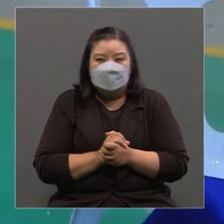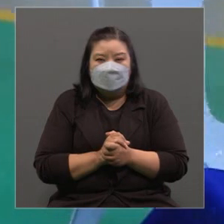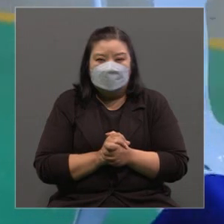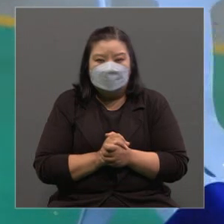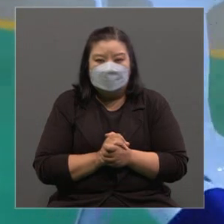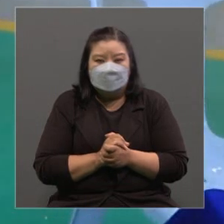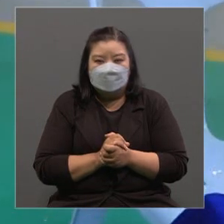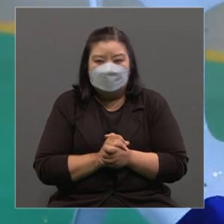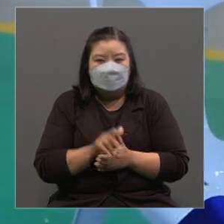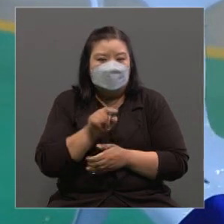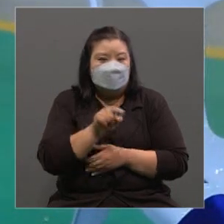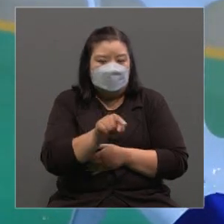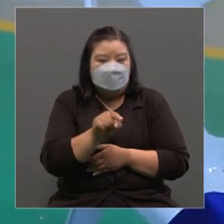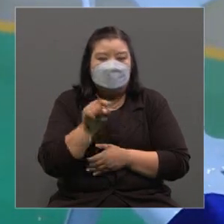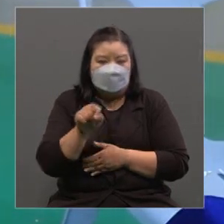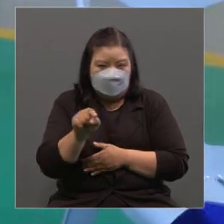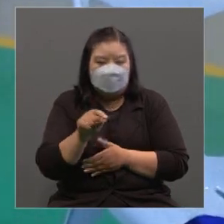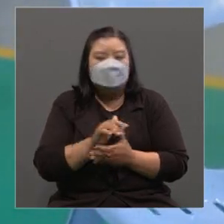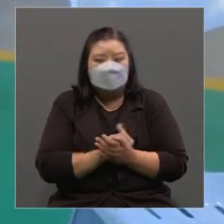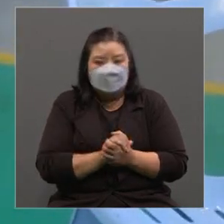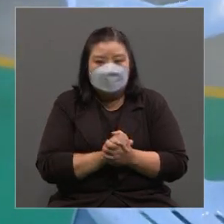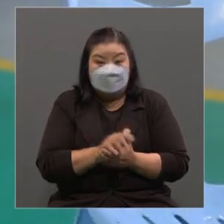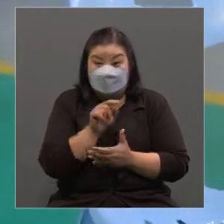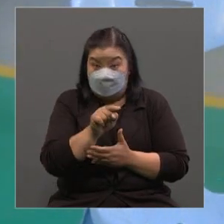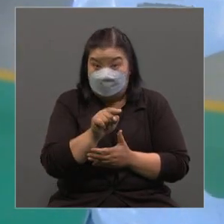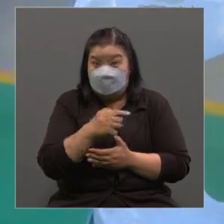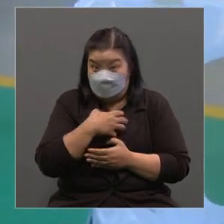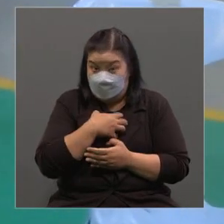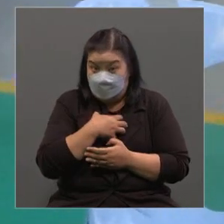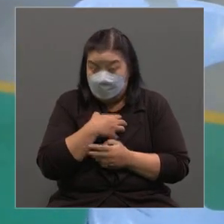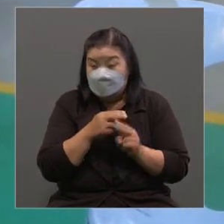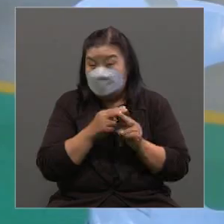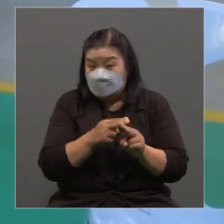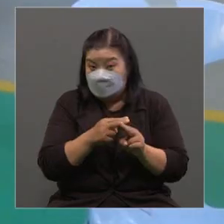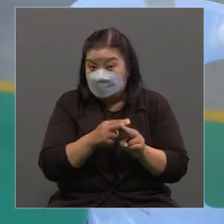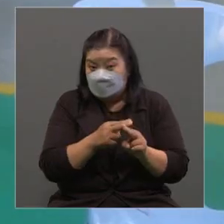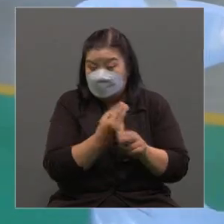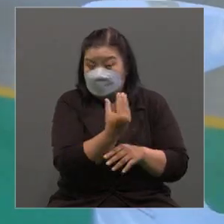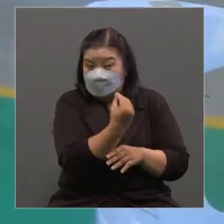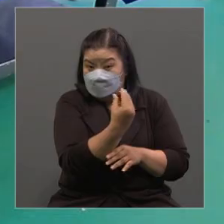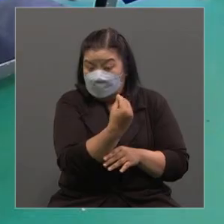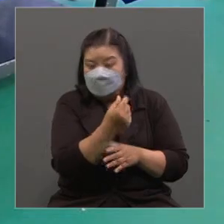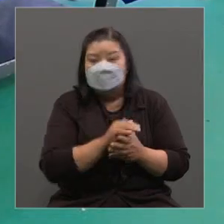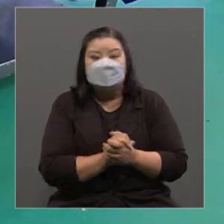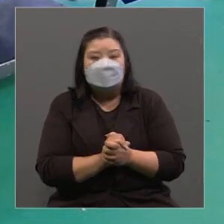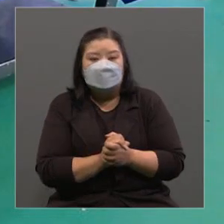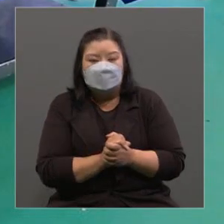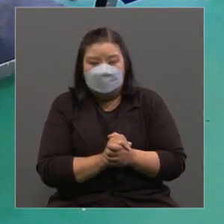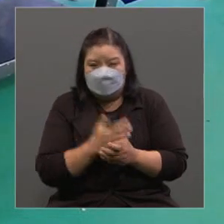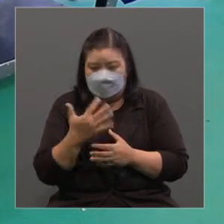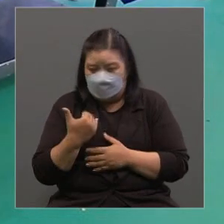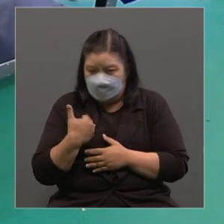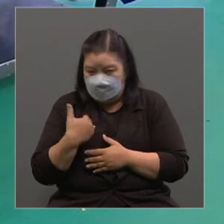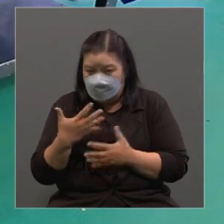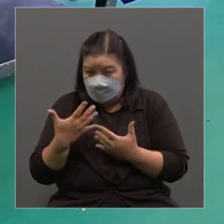ปุ่มนี้ครับคือปุ่มอัตโนมัติครับถ้าเราเลือกในโหมดอัตโนมัติไฟก็จะแสดงครับผมฮีเตอร์ของเรานี่คือปุ่ม